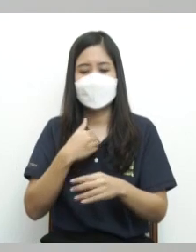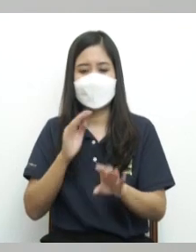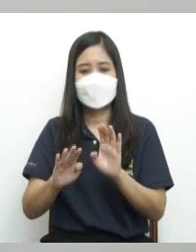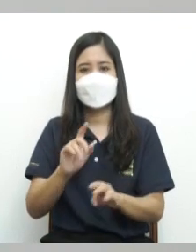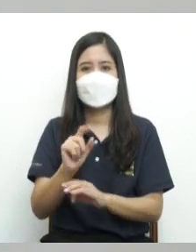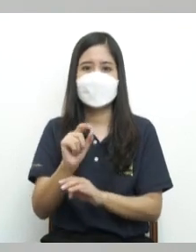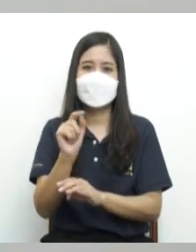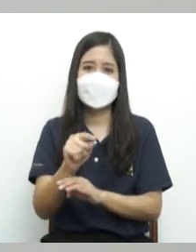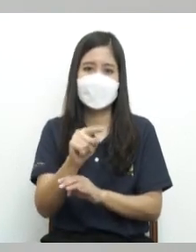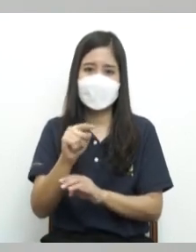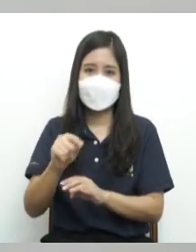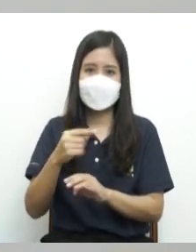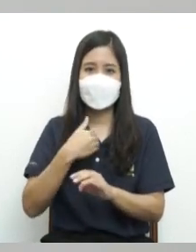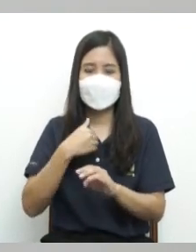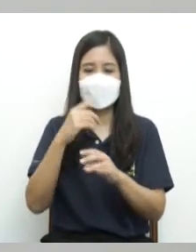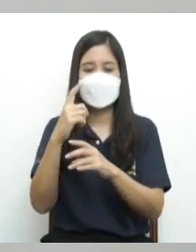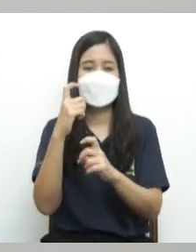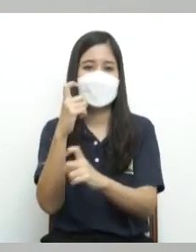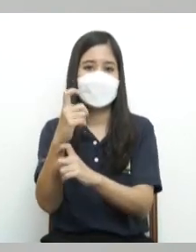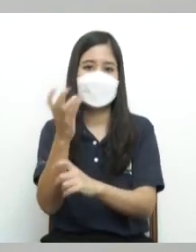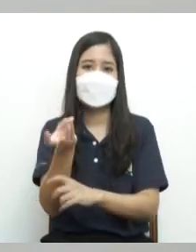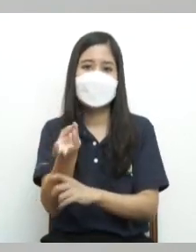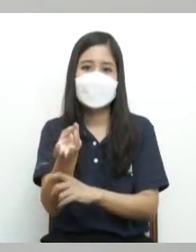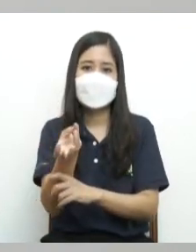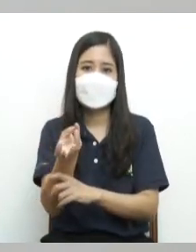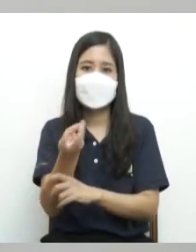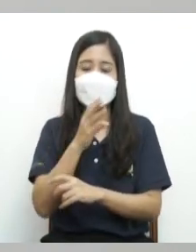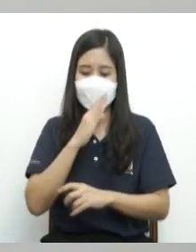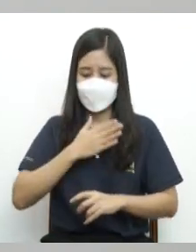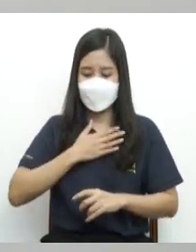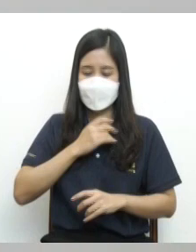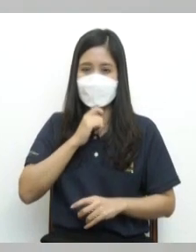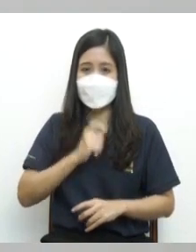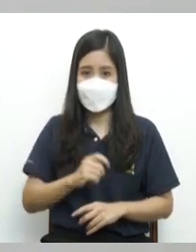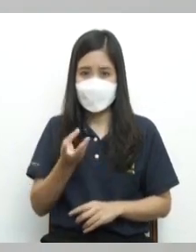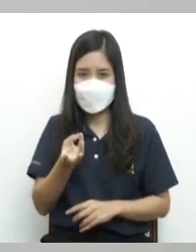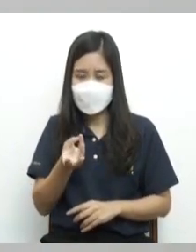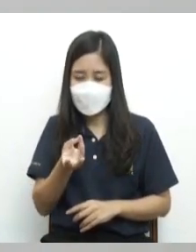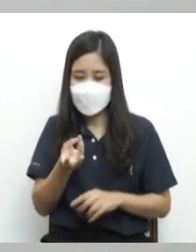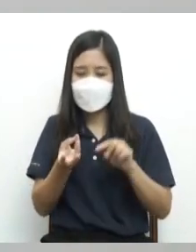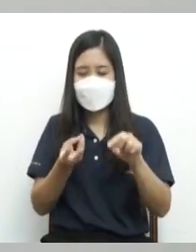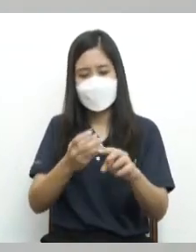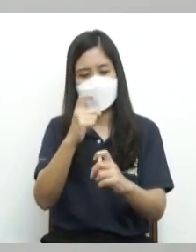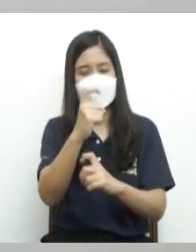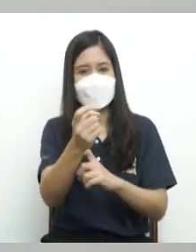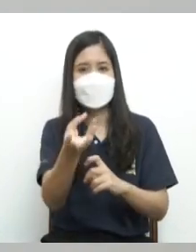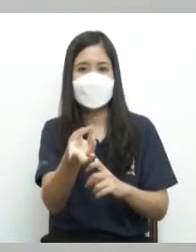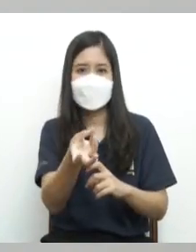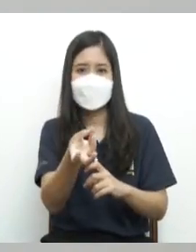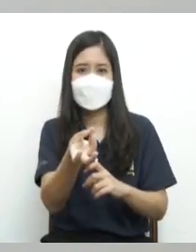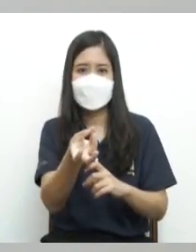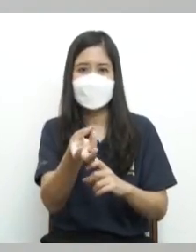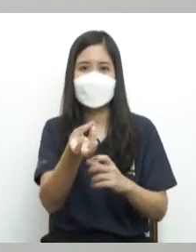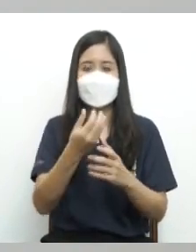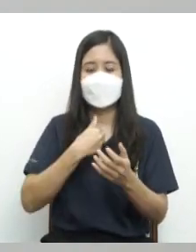จะเป็นแผนที่มีความเสี่ยงน้อยเกินไปสำหรับคนที่อายุน้อยเพราะว่าท่านยังต้องออมอยู่อีกนานกว่าจะเกษียณอายุรับรา